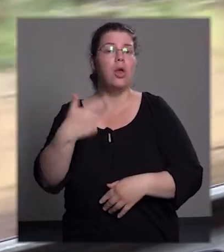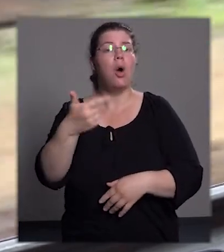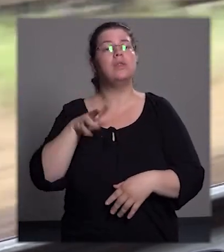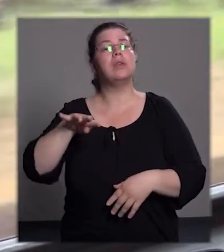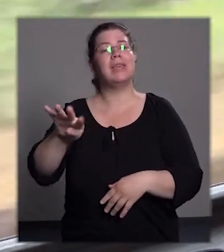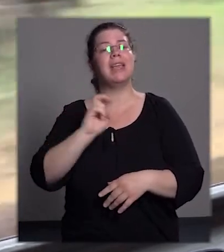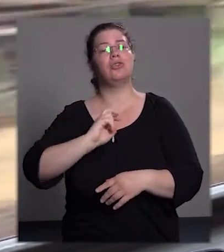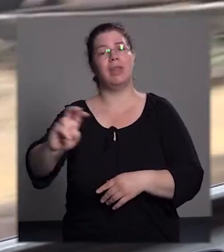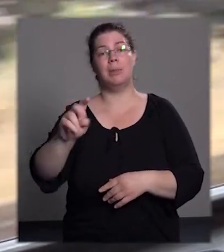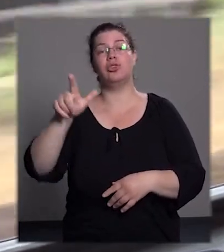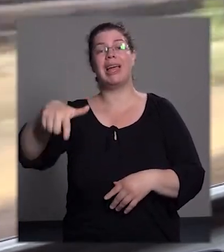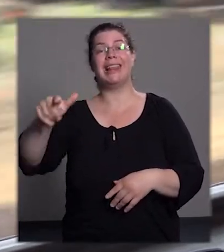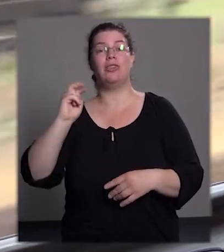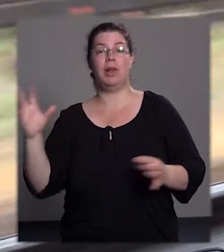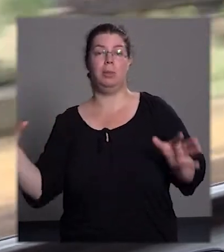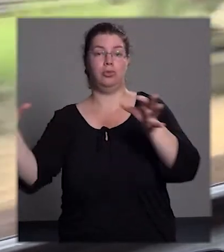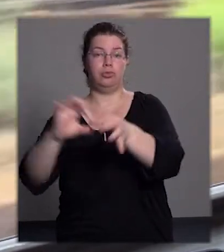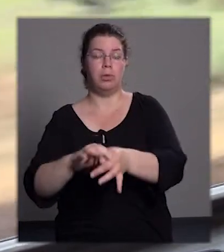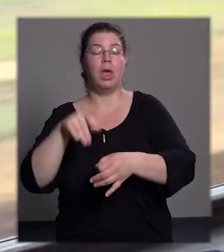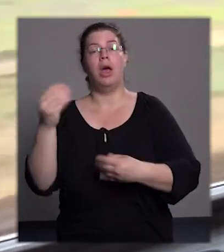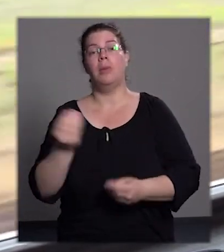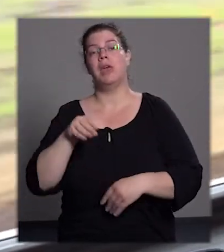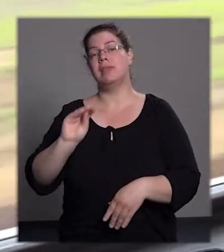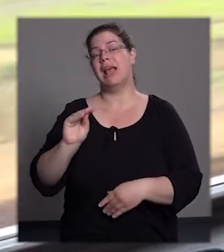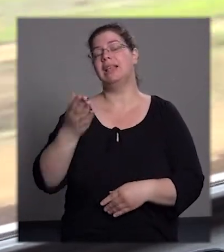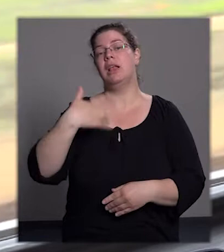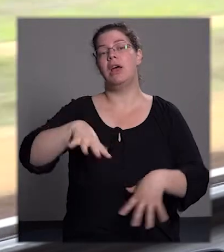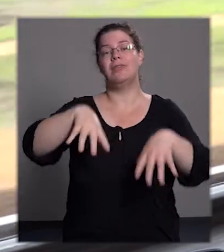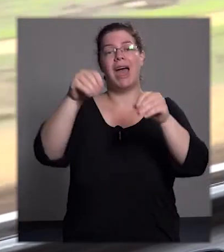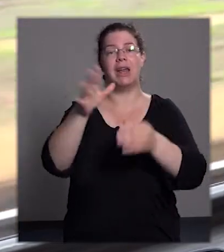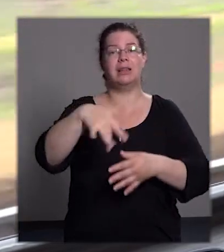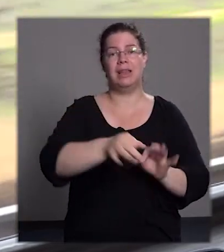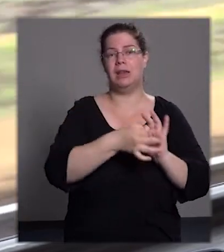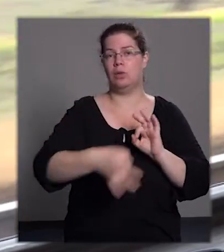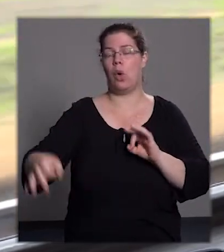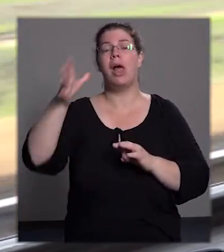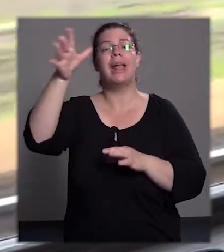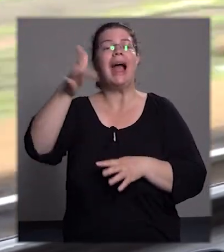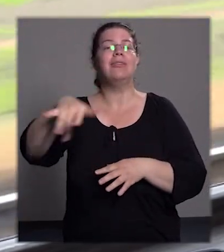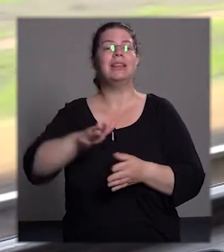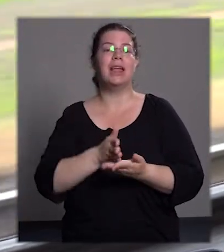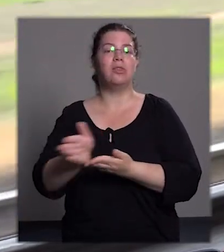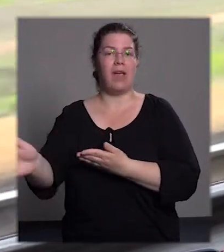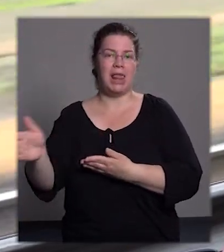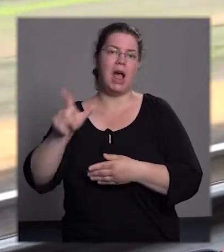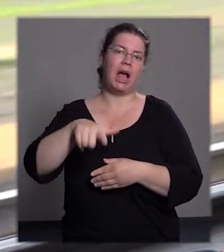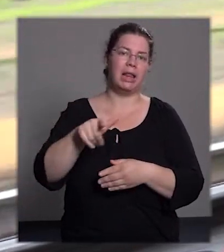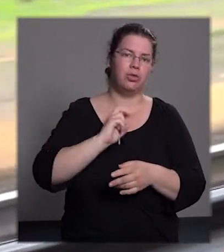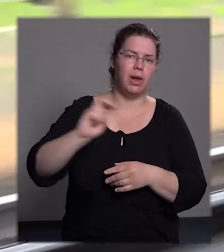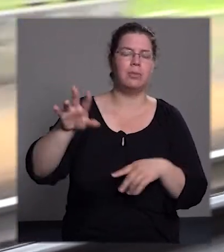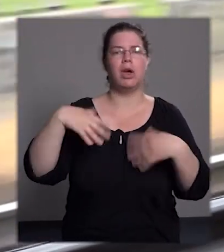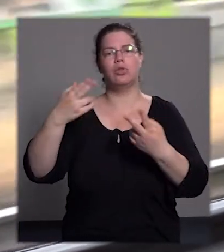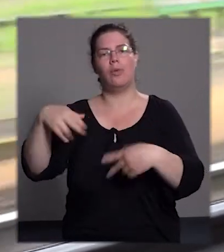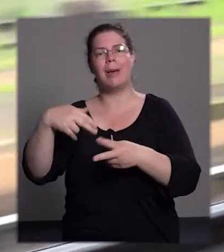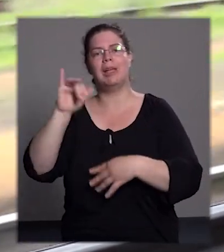kötik be a 2-esbe, ami azt jelenti, hogy a Nagyvárad térről be tudnak menni mondjuk a Kálvin tér felé a 2-es villamosra, vagy tovább a Jászai-Mari